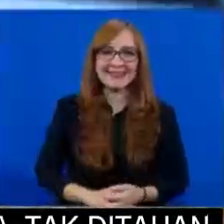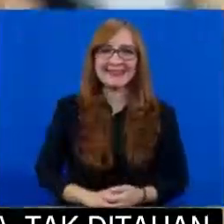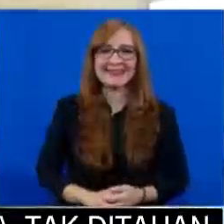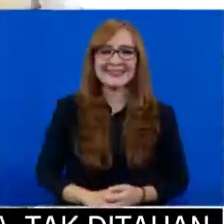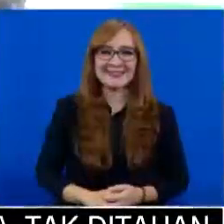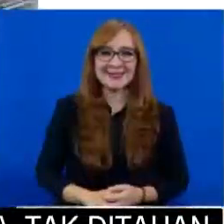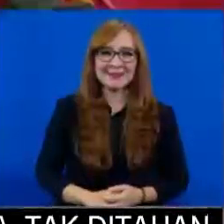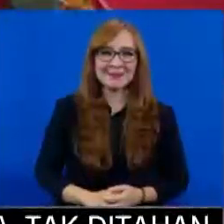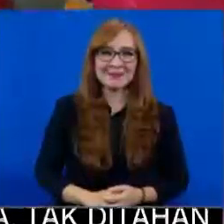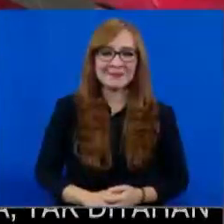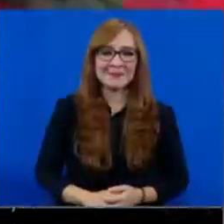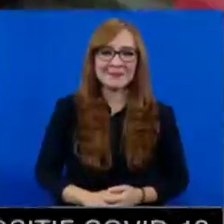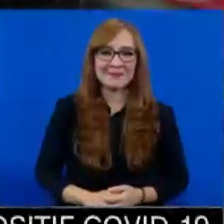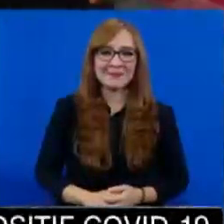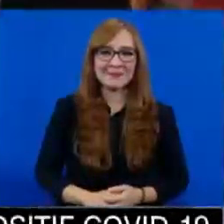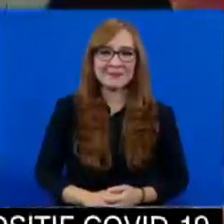Salah.